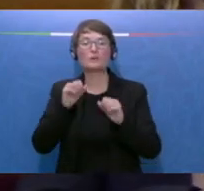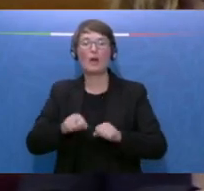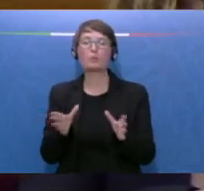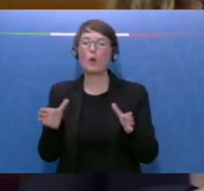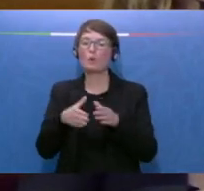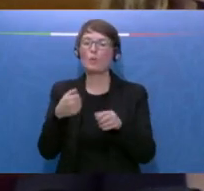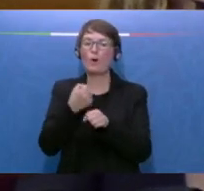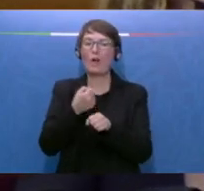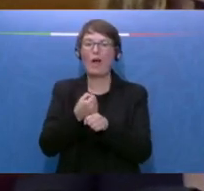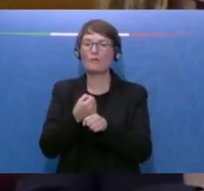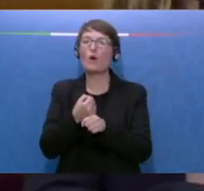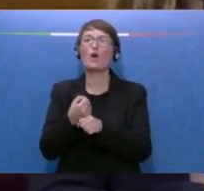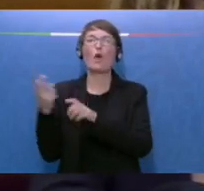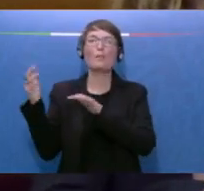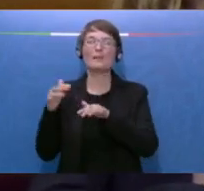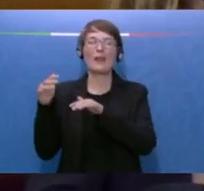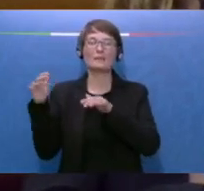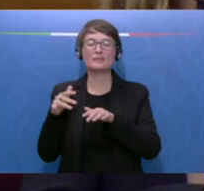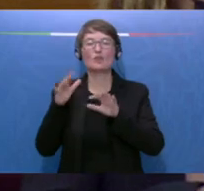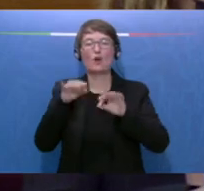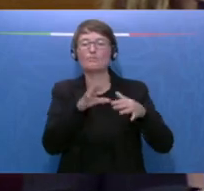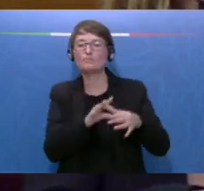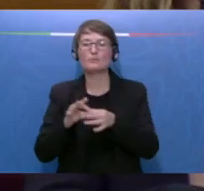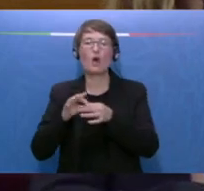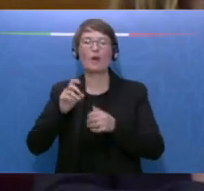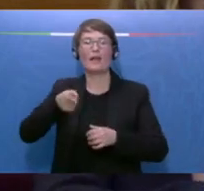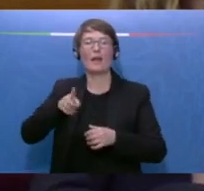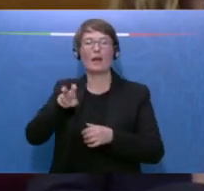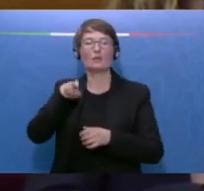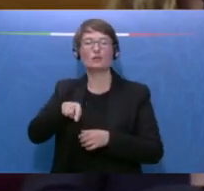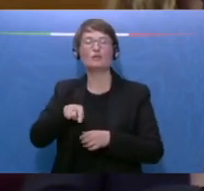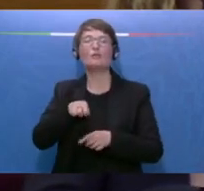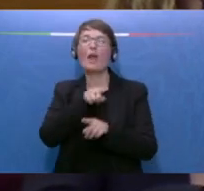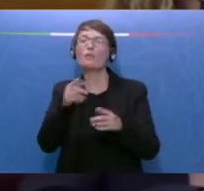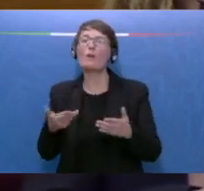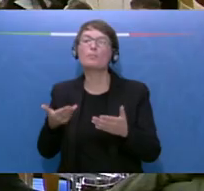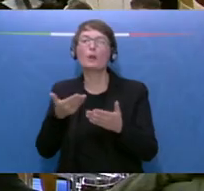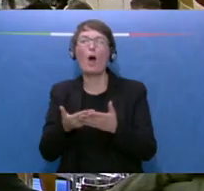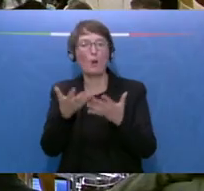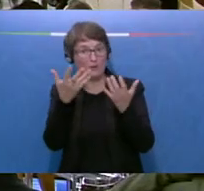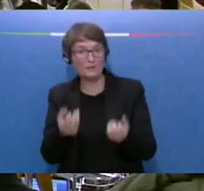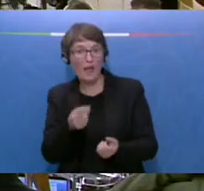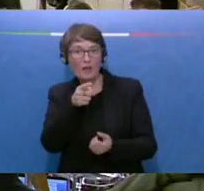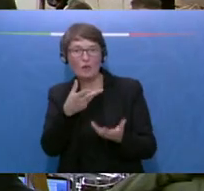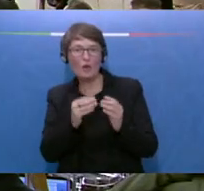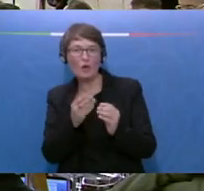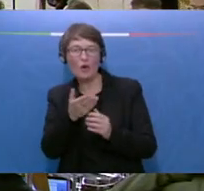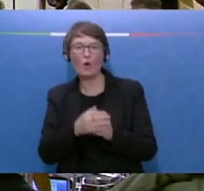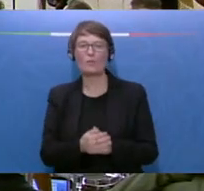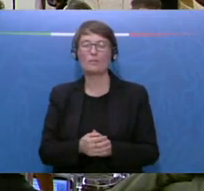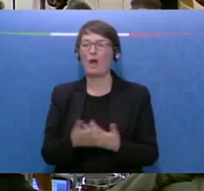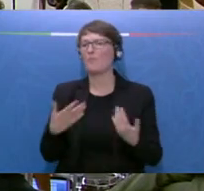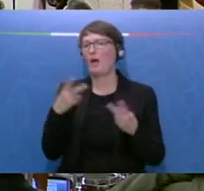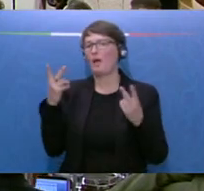sotto il g20 e come viene accolto questa proposta da vostra parte grazie ma io ho detto subito che hanno fatto quella